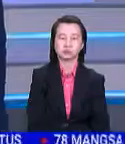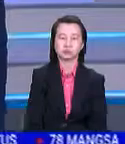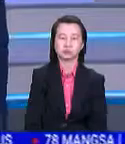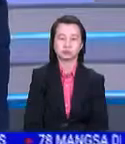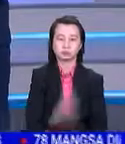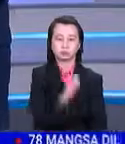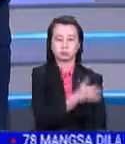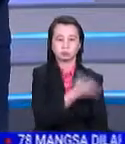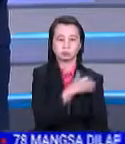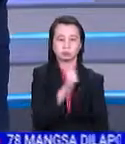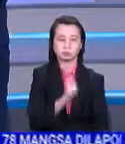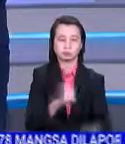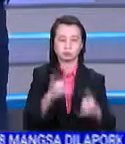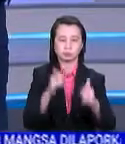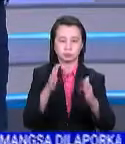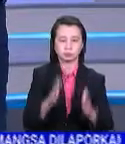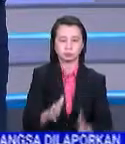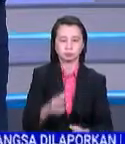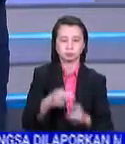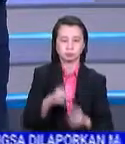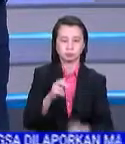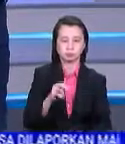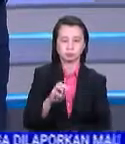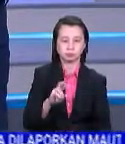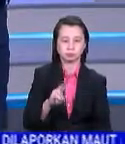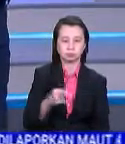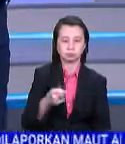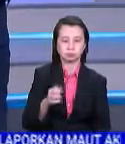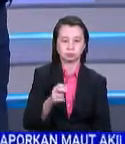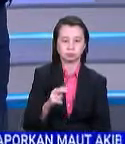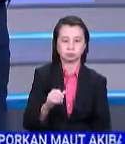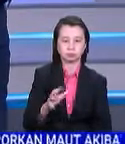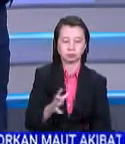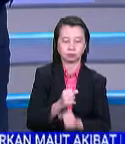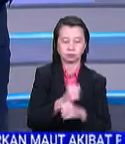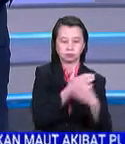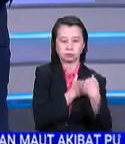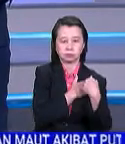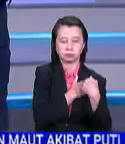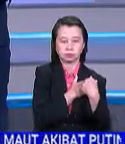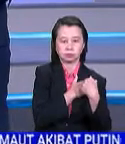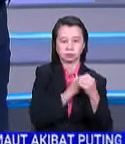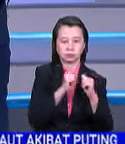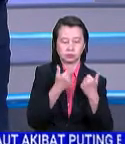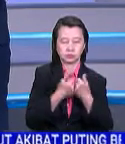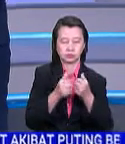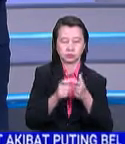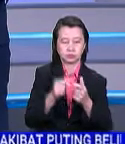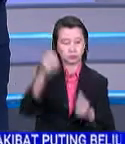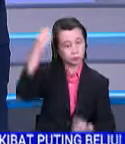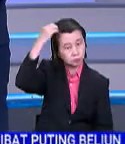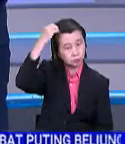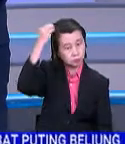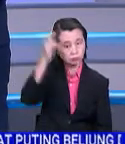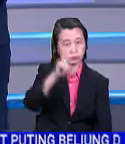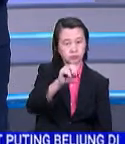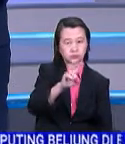Bekas atlet Selangor era 90-an, Nur Hayati Karim memenangi jawatan Presiden Baharu Persatuan Olahraga Selangor bagi sesi